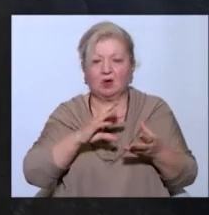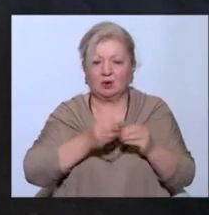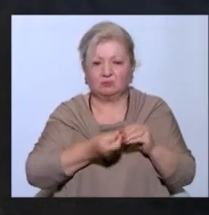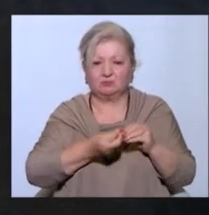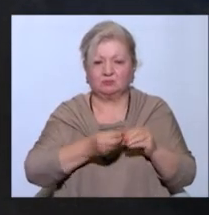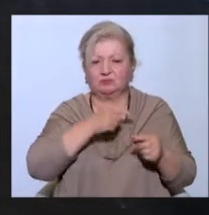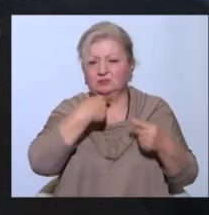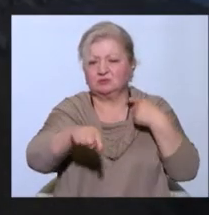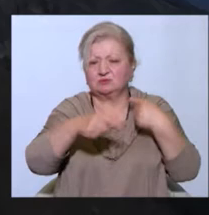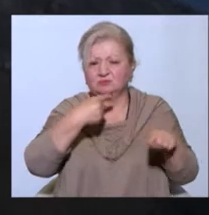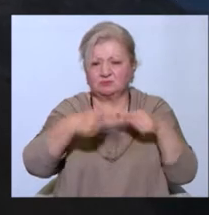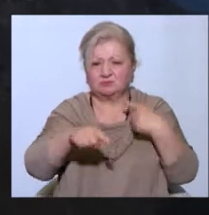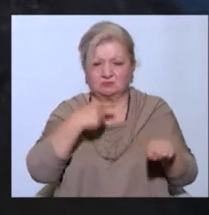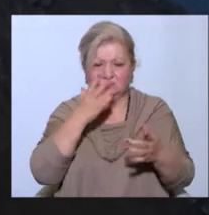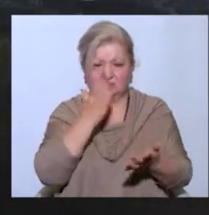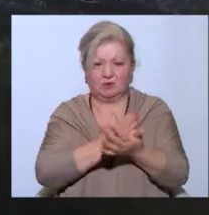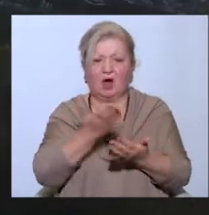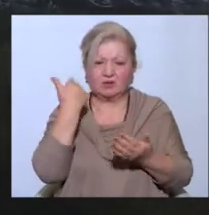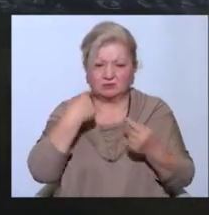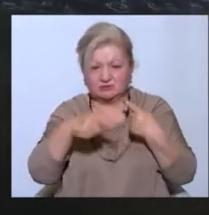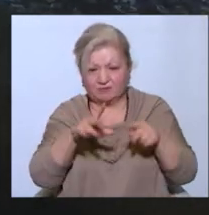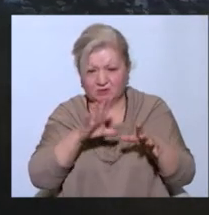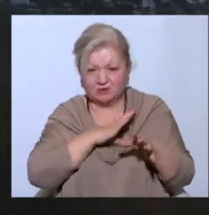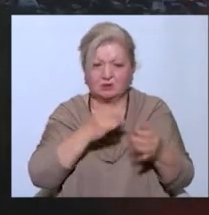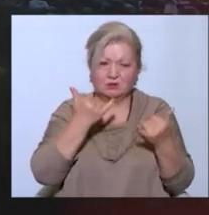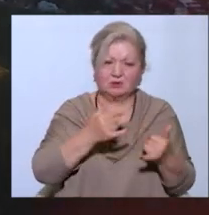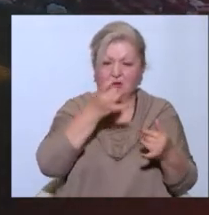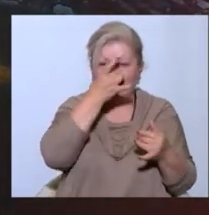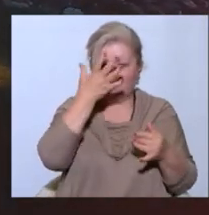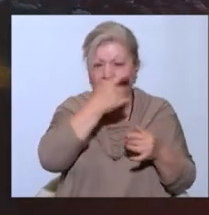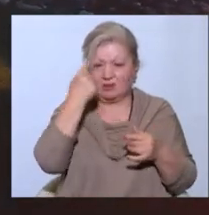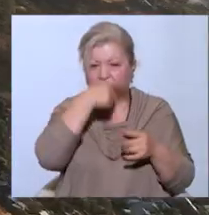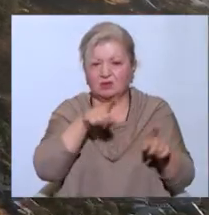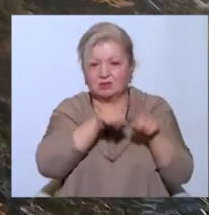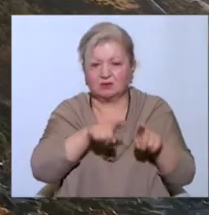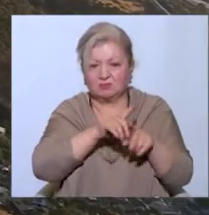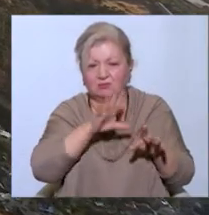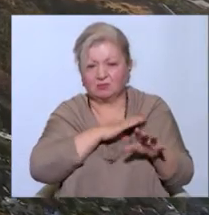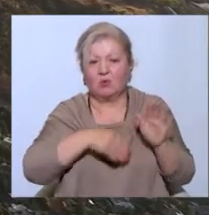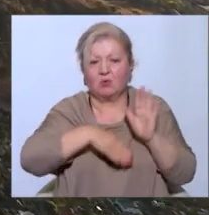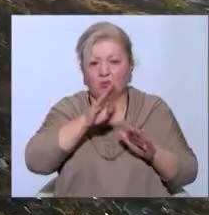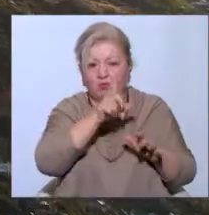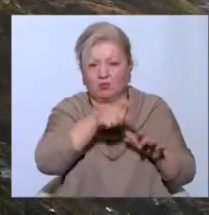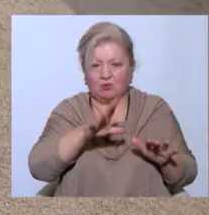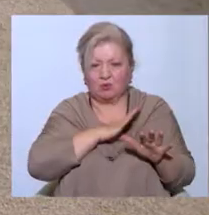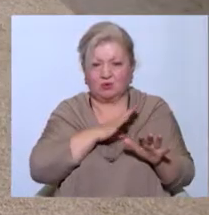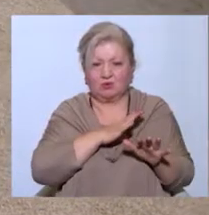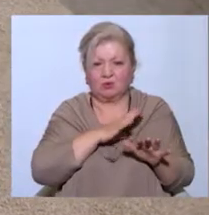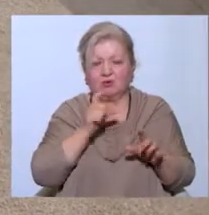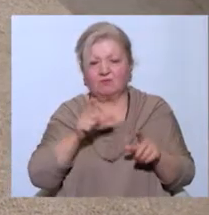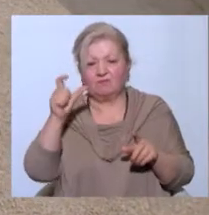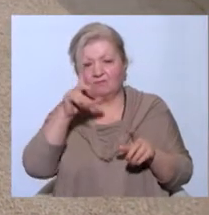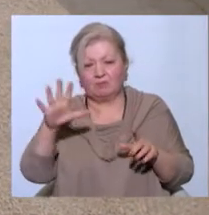და განსხვავდებოდა, რა თქმა უნდა, ადრეც. და ის აფრიკული ტიპის სოფლები, რომელიც უმეტესად ყოველთვის, ვიდრე ევროპელები